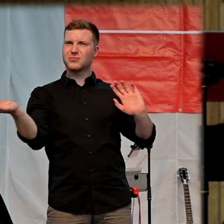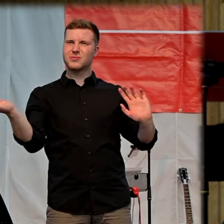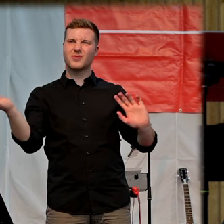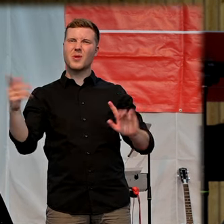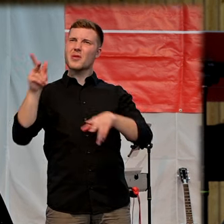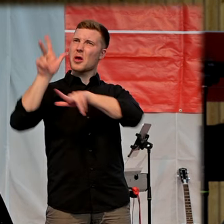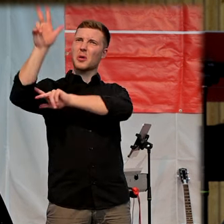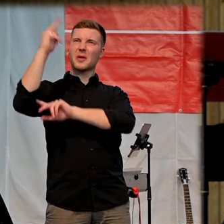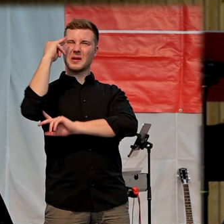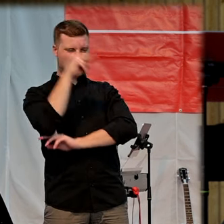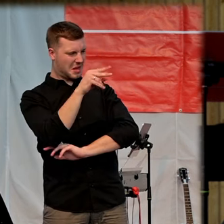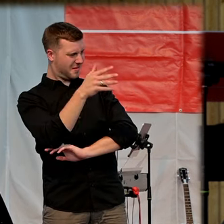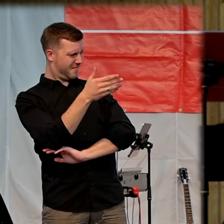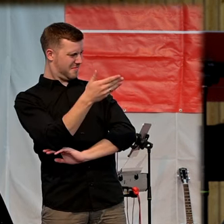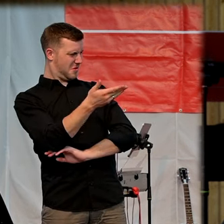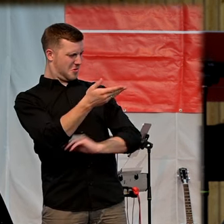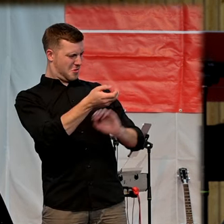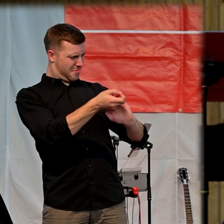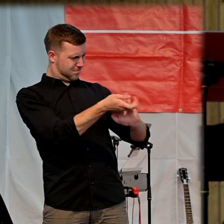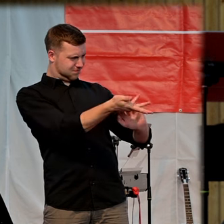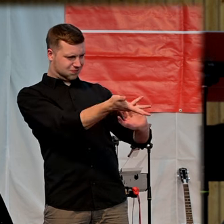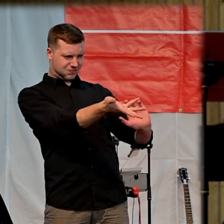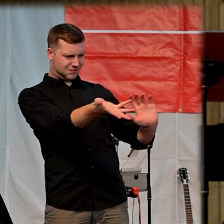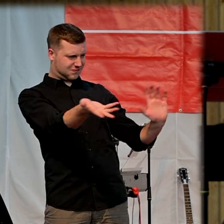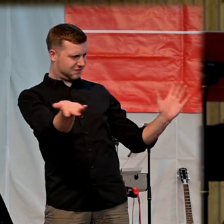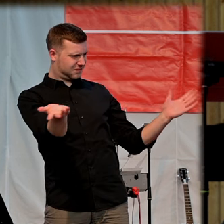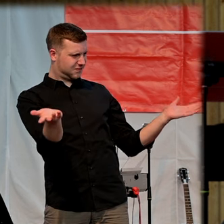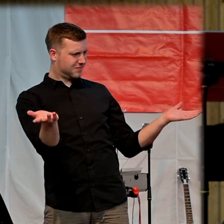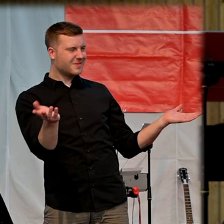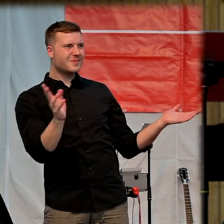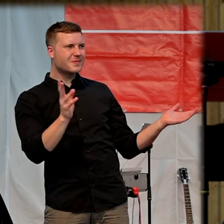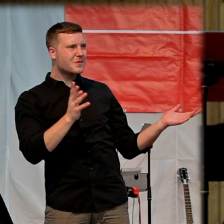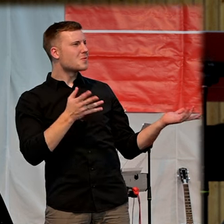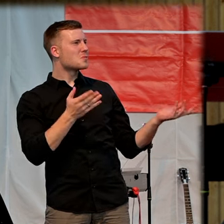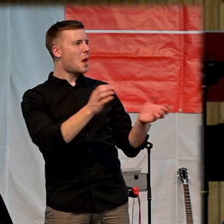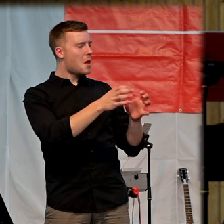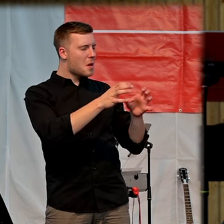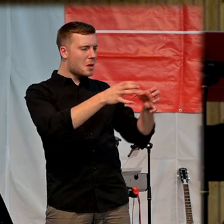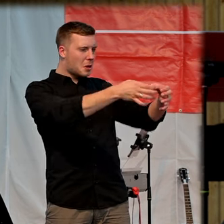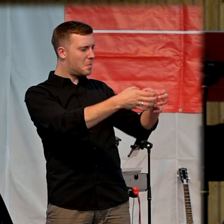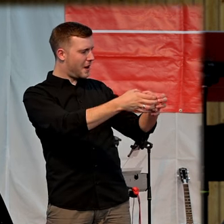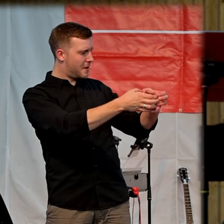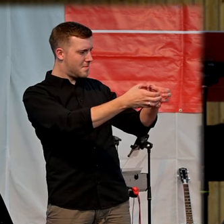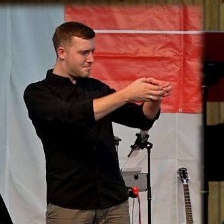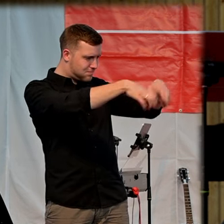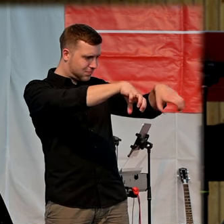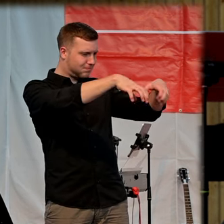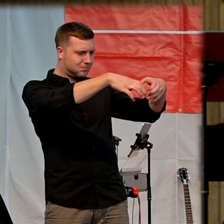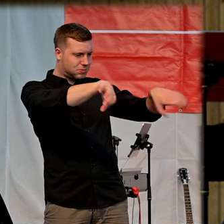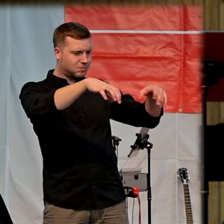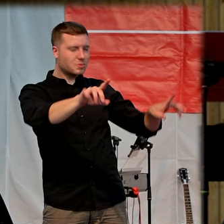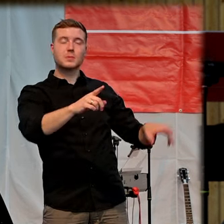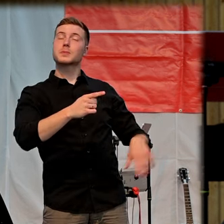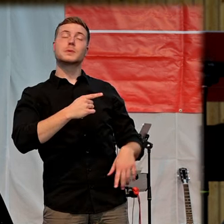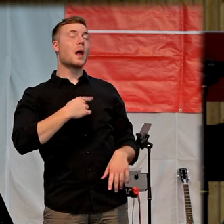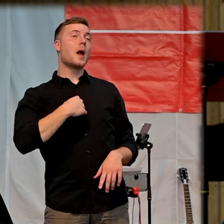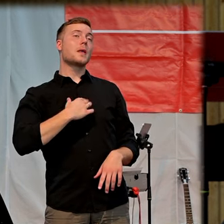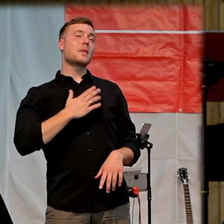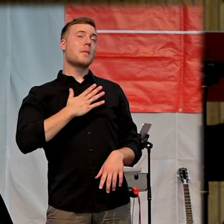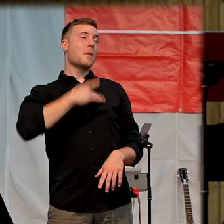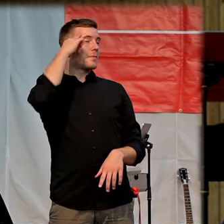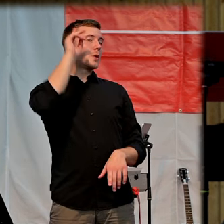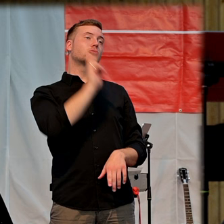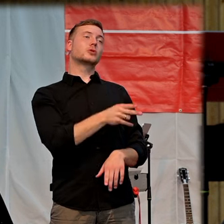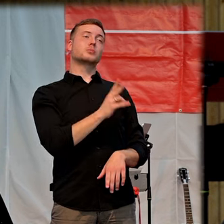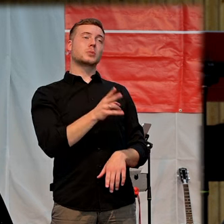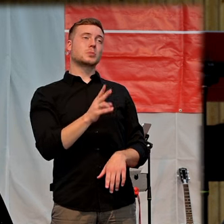aus, wenn seine Kinder sich ständig trennen, weil sie meinen, Herr, ich aber habe Recht. Wenn wir